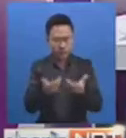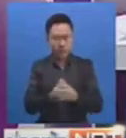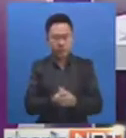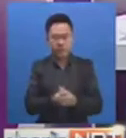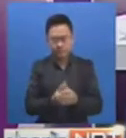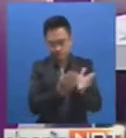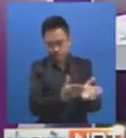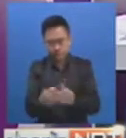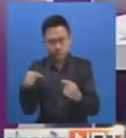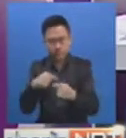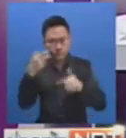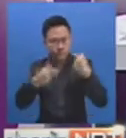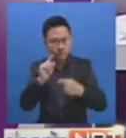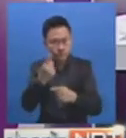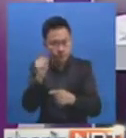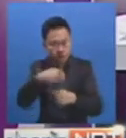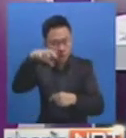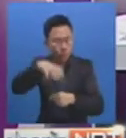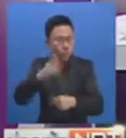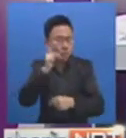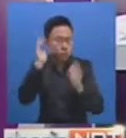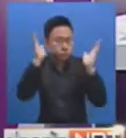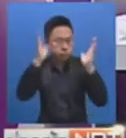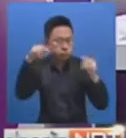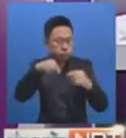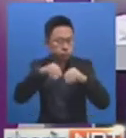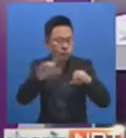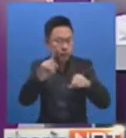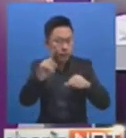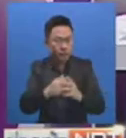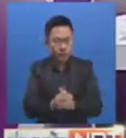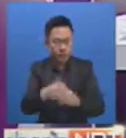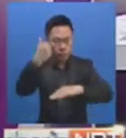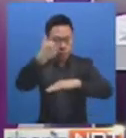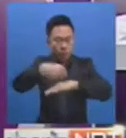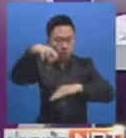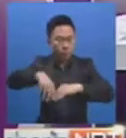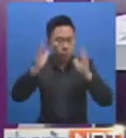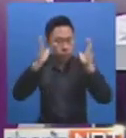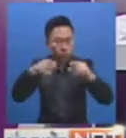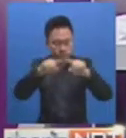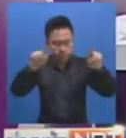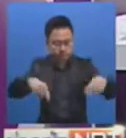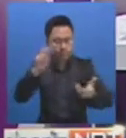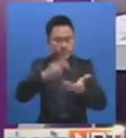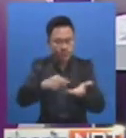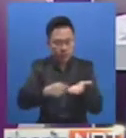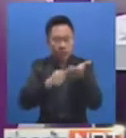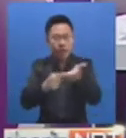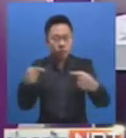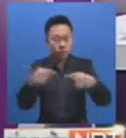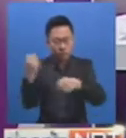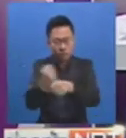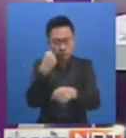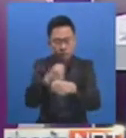เรามาดูอีกกิจกรรมหนึ่งดีๆที่กรมประชาสัมพันธ์ได้จับขึ้นมานั้นบ้างค่ะทางด้านของพี่กลมสัมพันธ์ได้มอบประกาศนียบัตรการฝึกอบรม